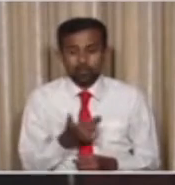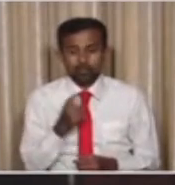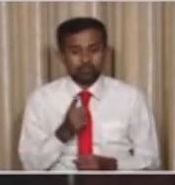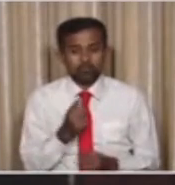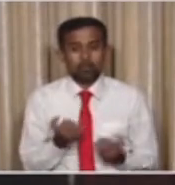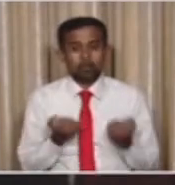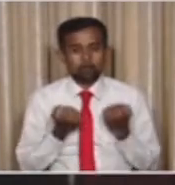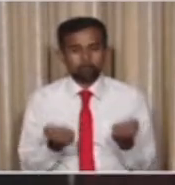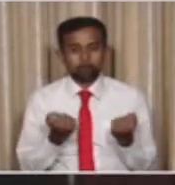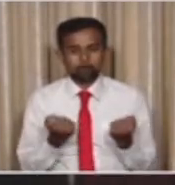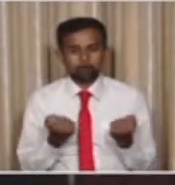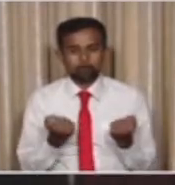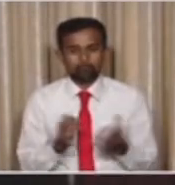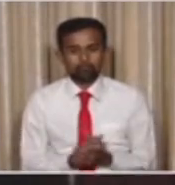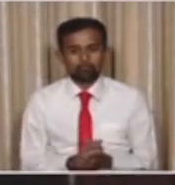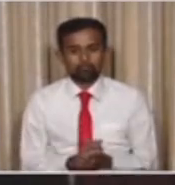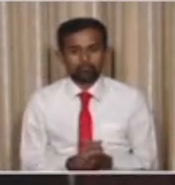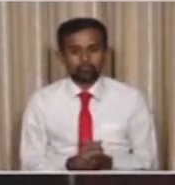දේ. ප්‍රවාහනය ට්‍රාන්ස්පෝර්ට්